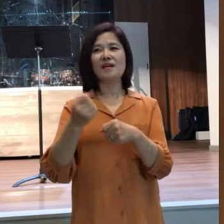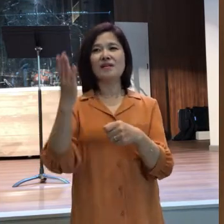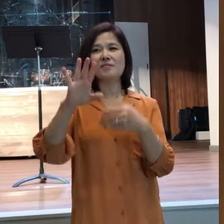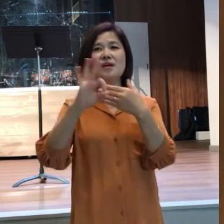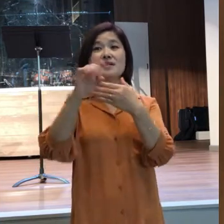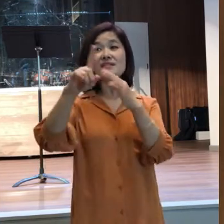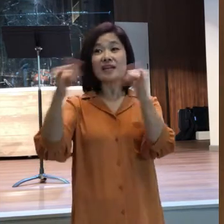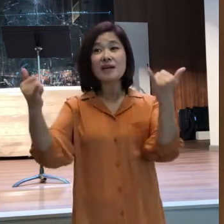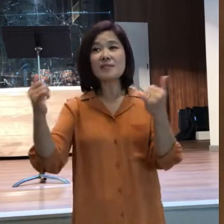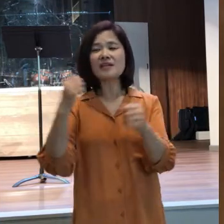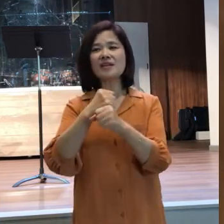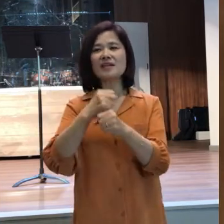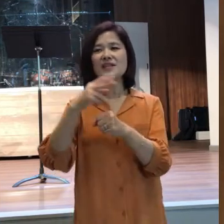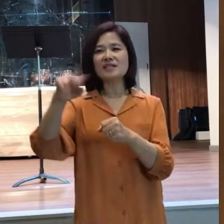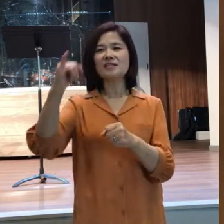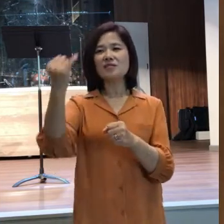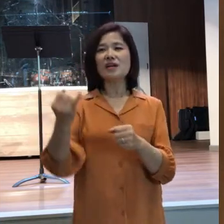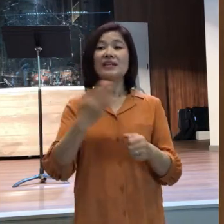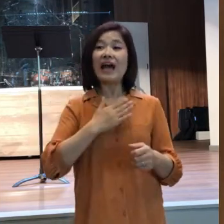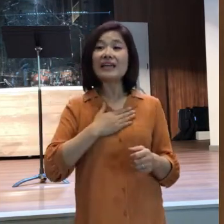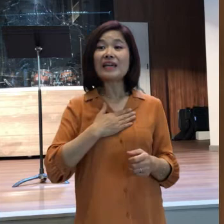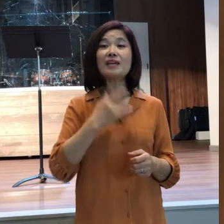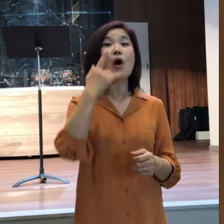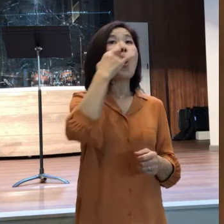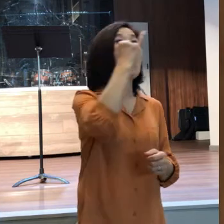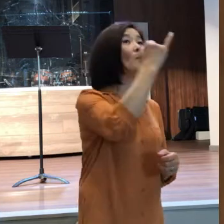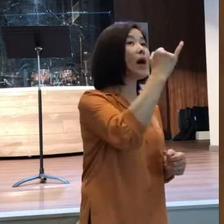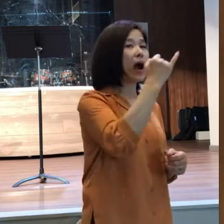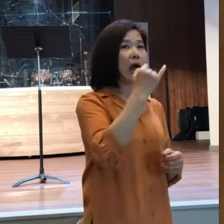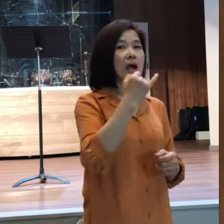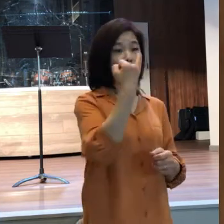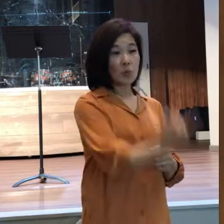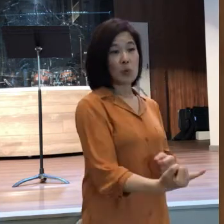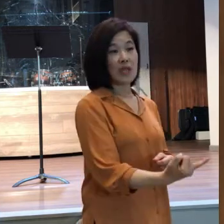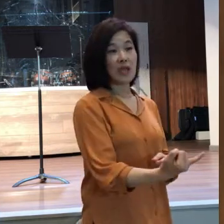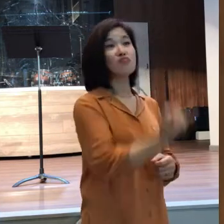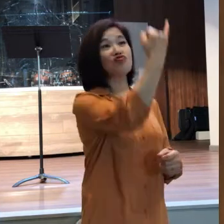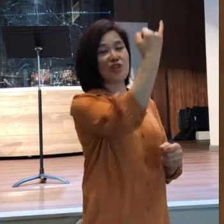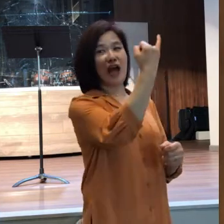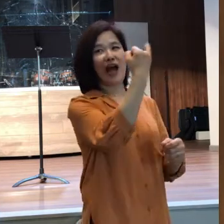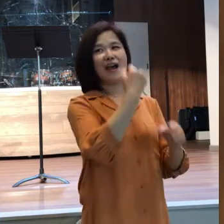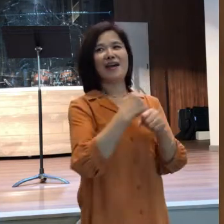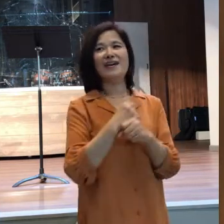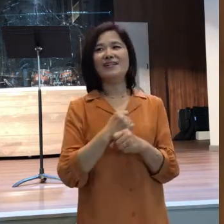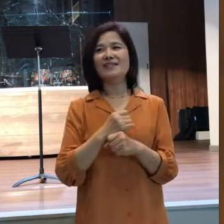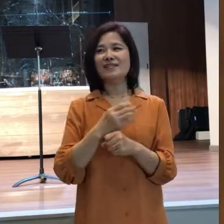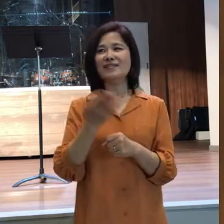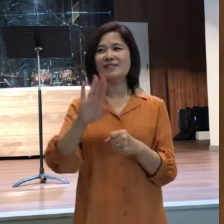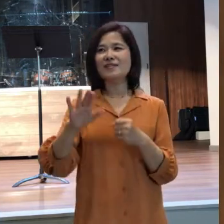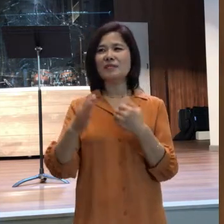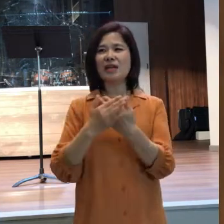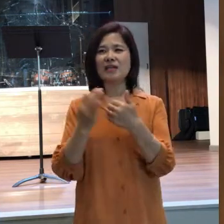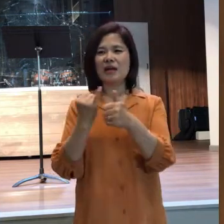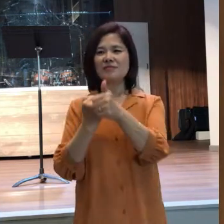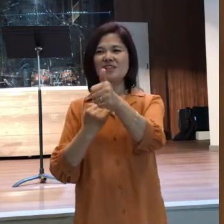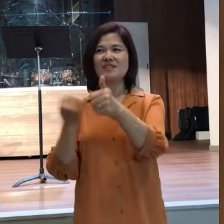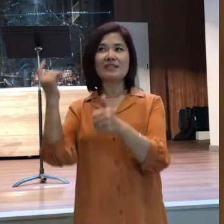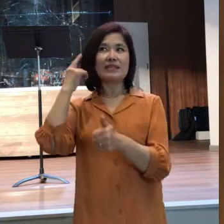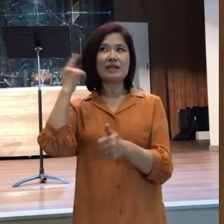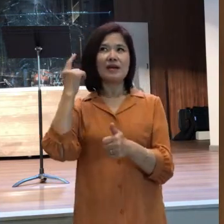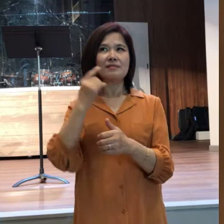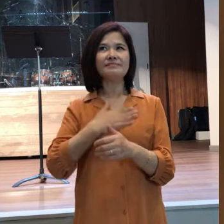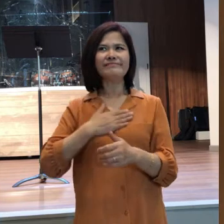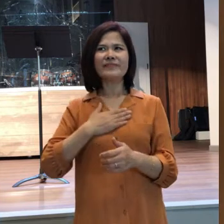그 사람한테는 시누이, 시어머니지만 나한테는 우리 엄마잖아. 우리 누나잖아. 그러니까 남자들은 한참 듣다가 뭐라